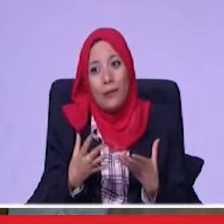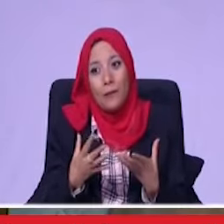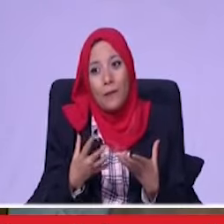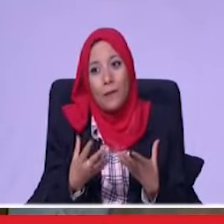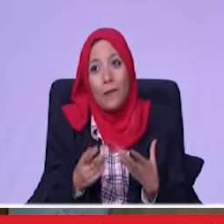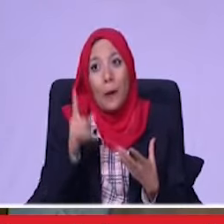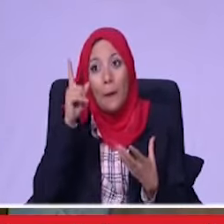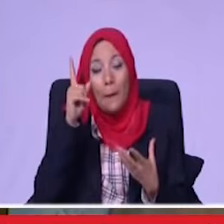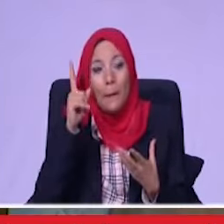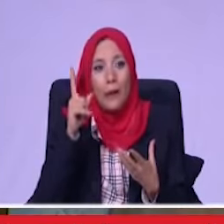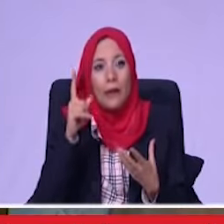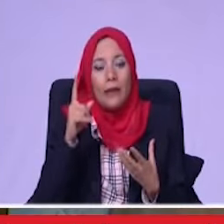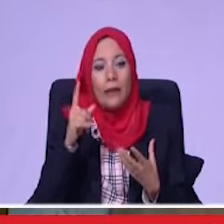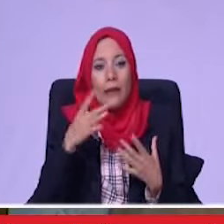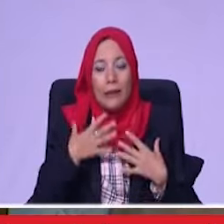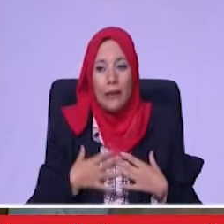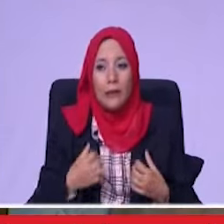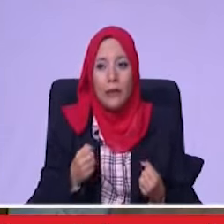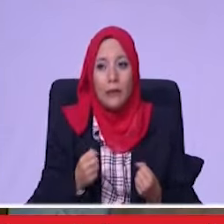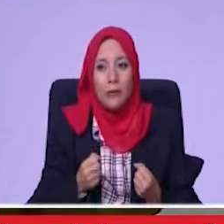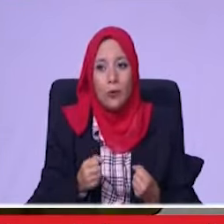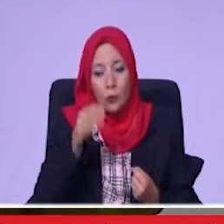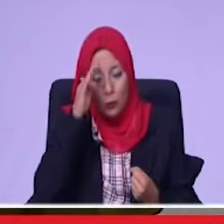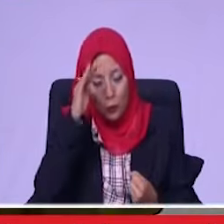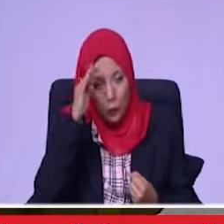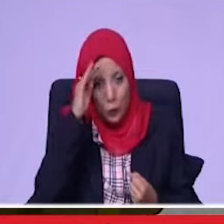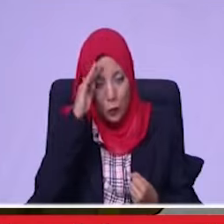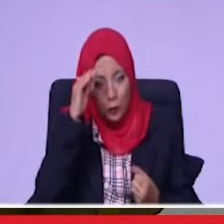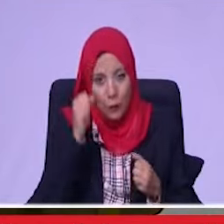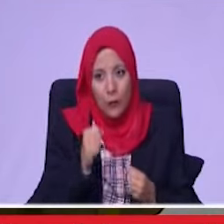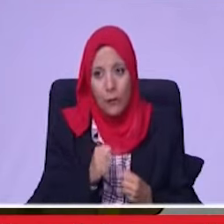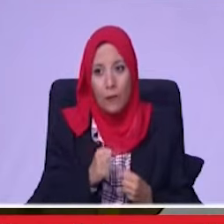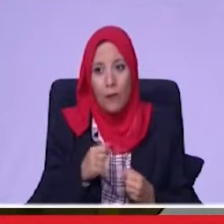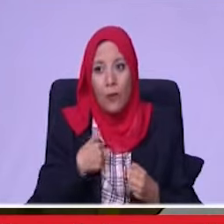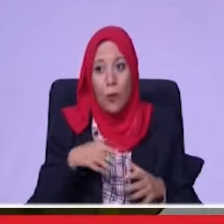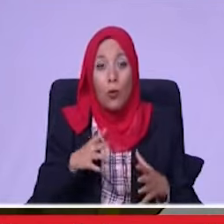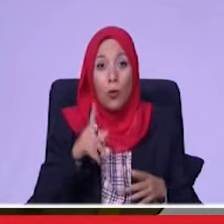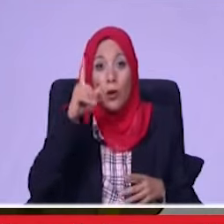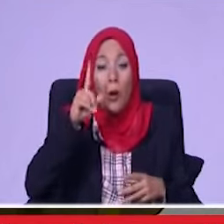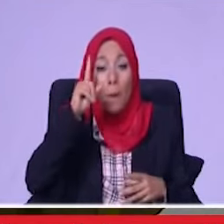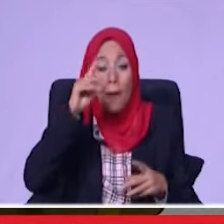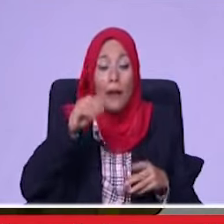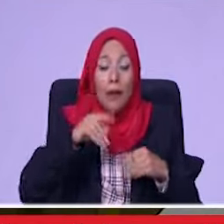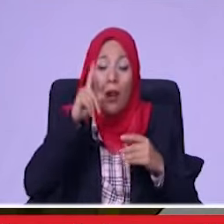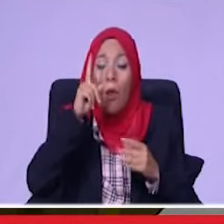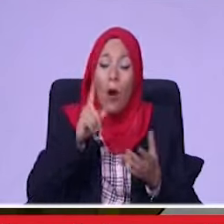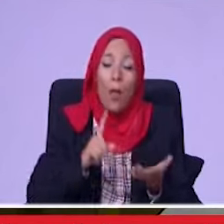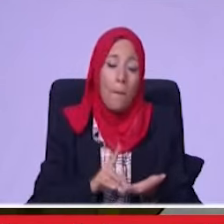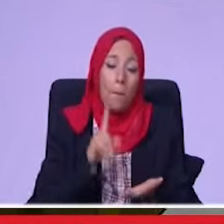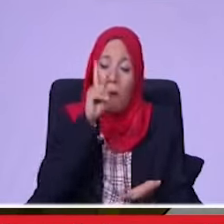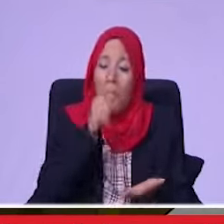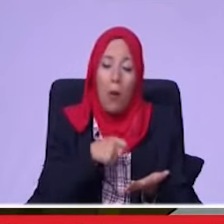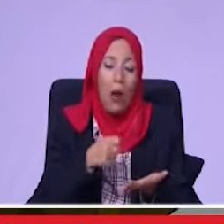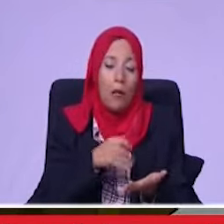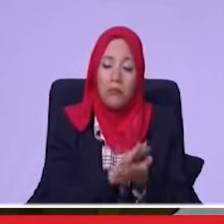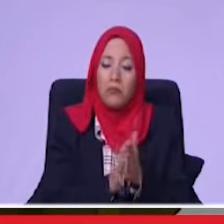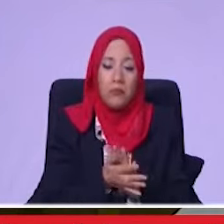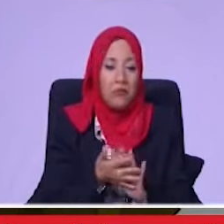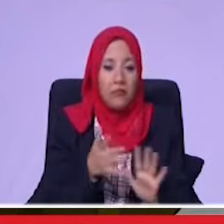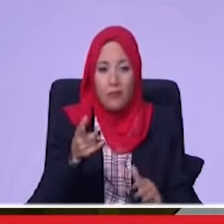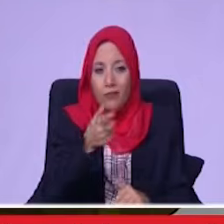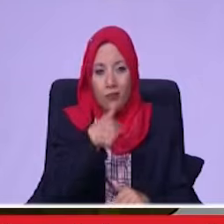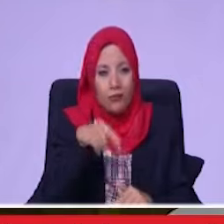ربنا يعني يعني ممكن يكون دي نفحه. نعم. الله اعلم. نعم. انا يعني ما عنديش اي تفسير. نعم.